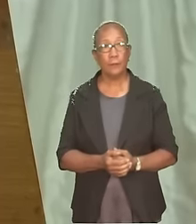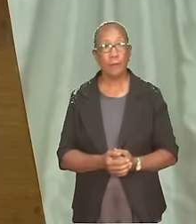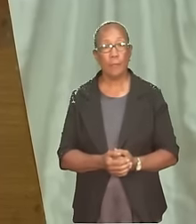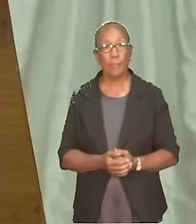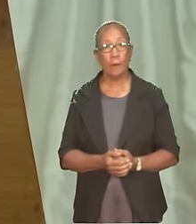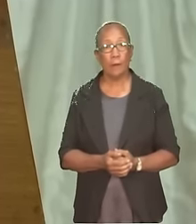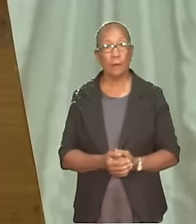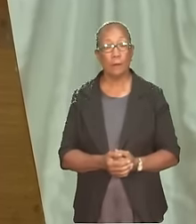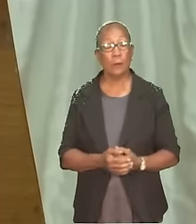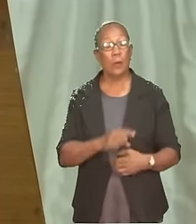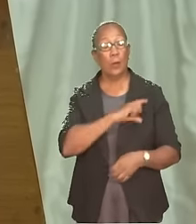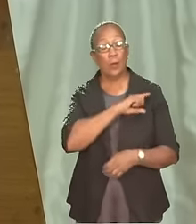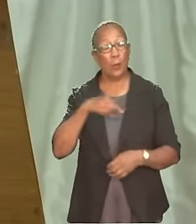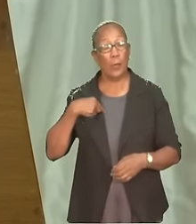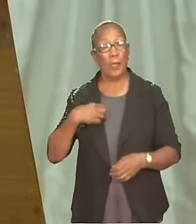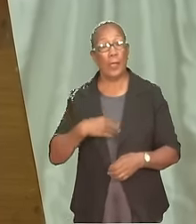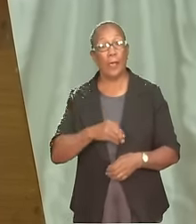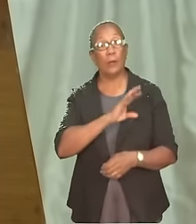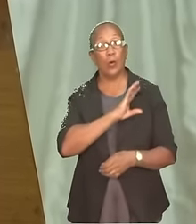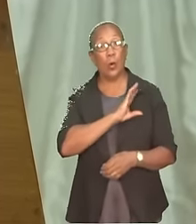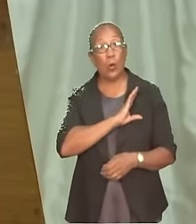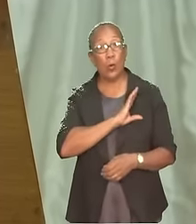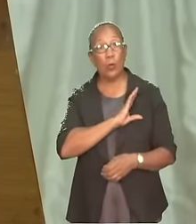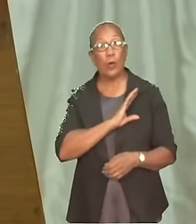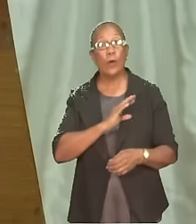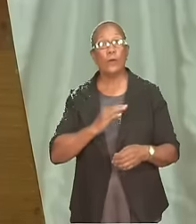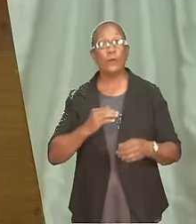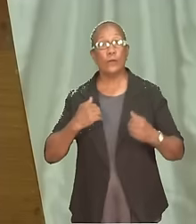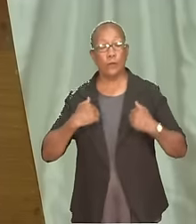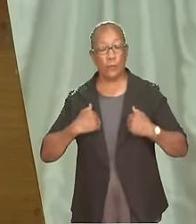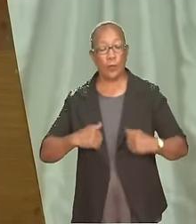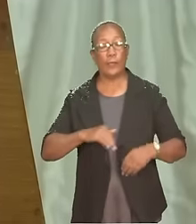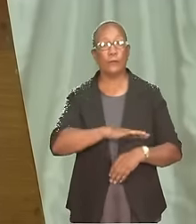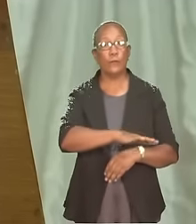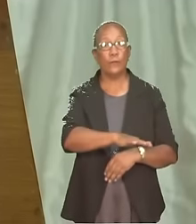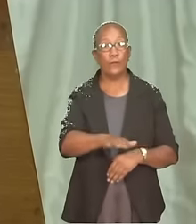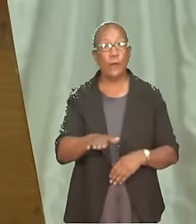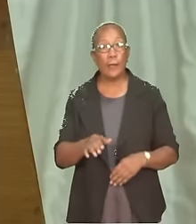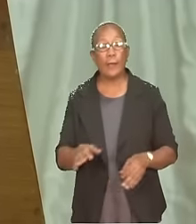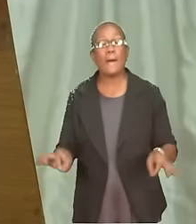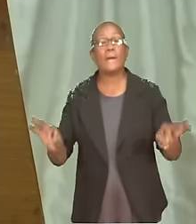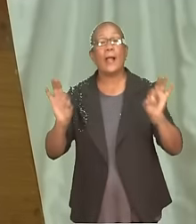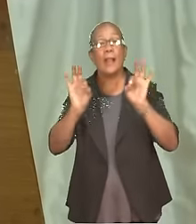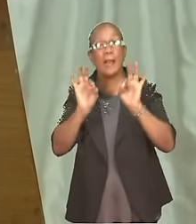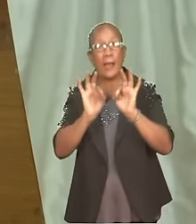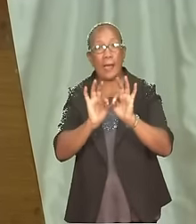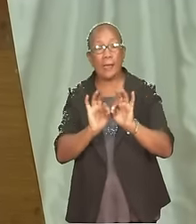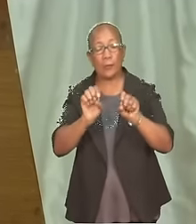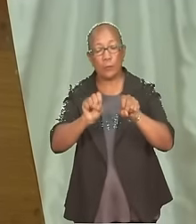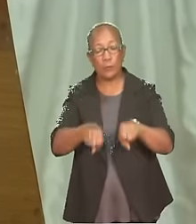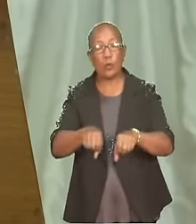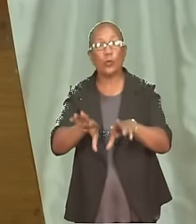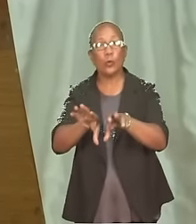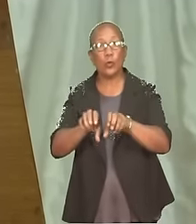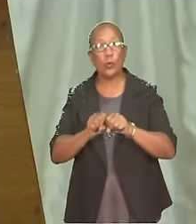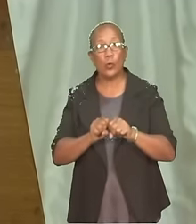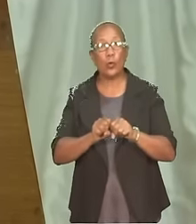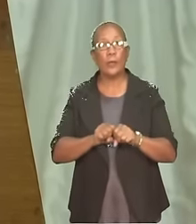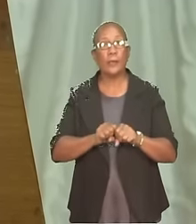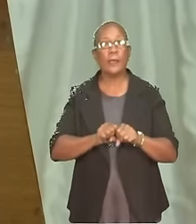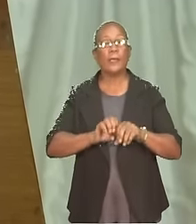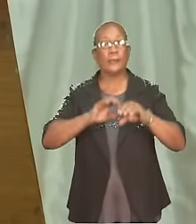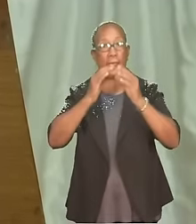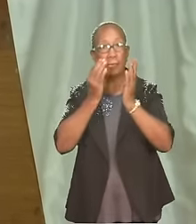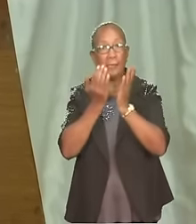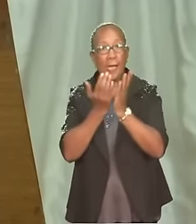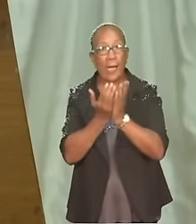We hebben, mijn mensen, voor het volk een historisch besluit genomen. Dat eindelijk elke